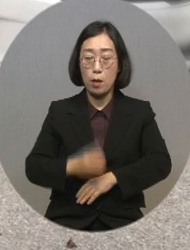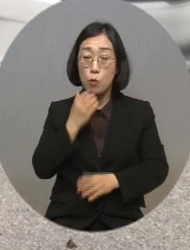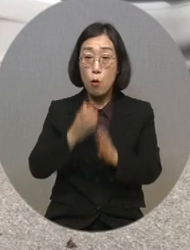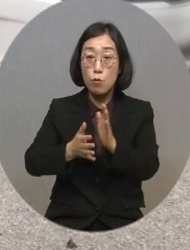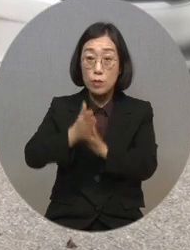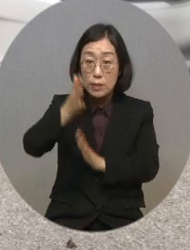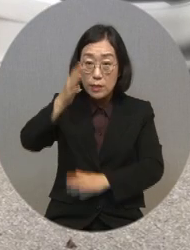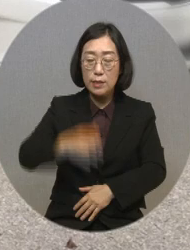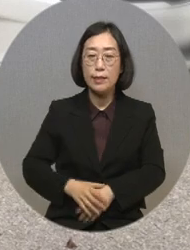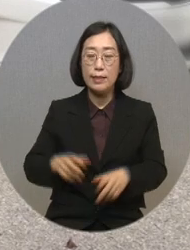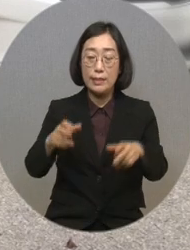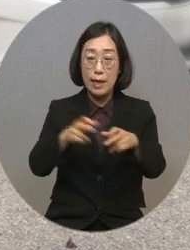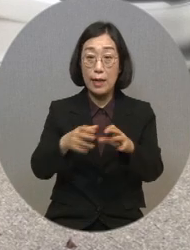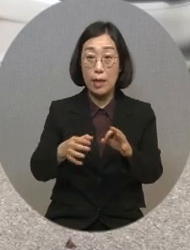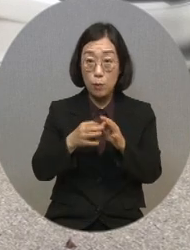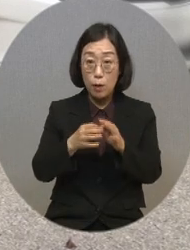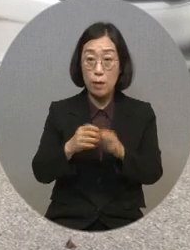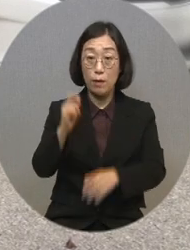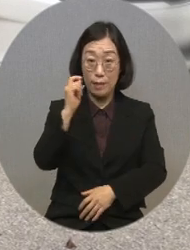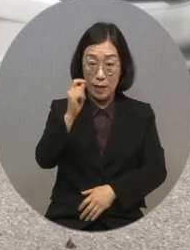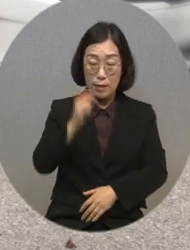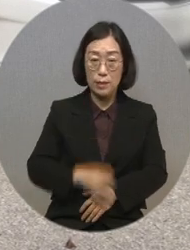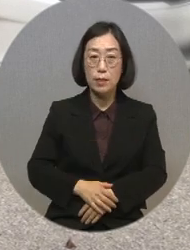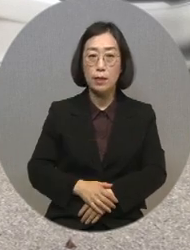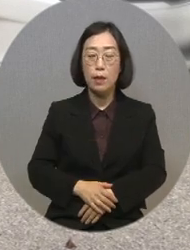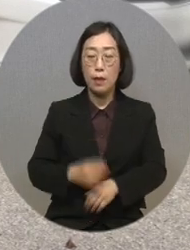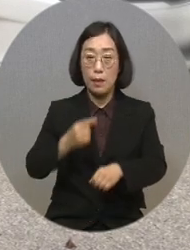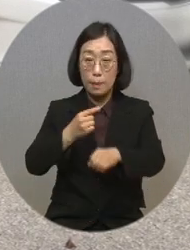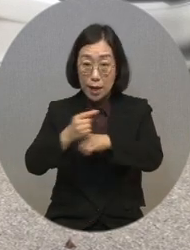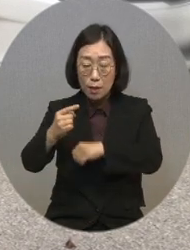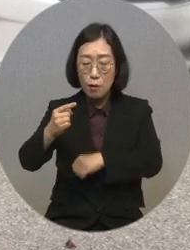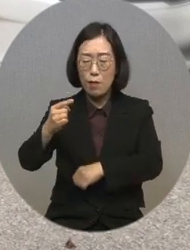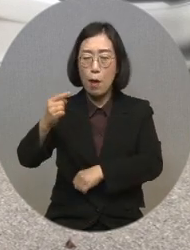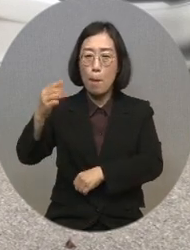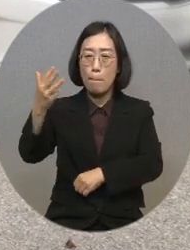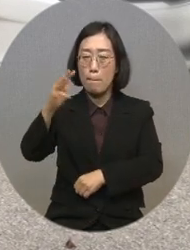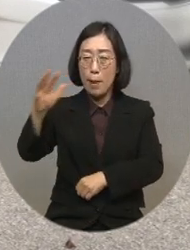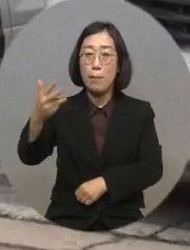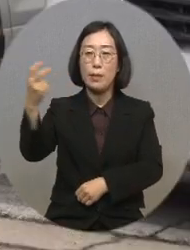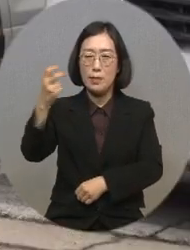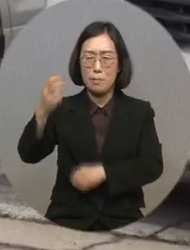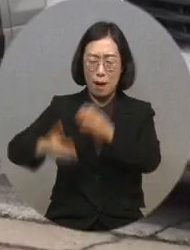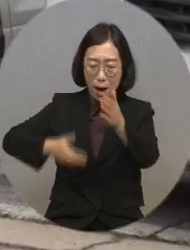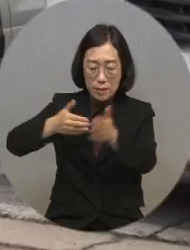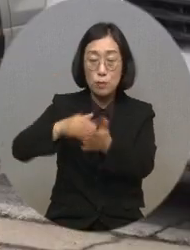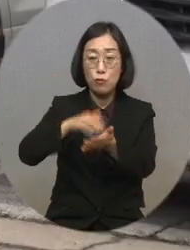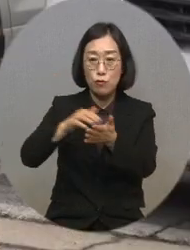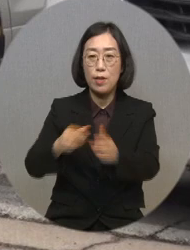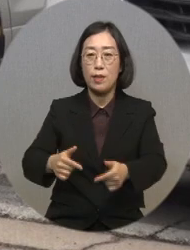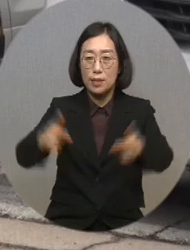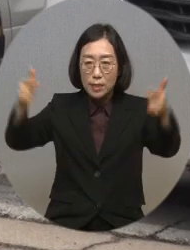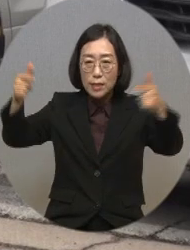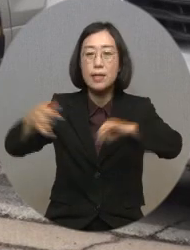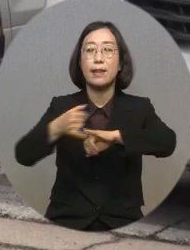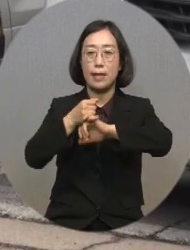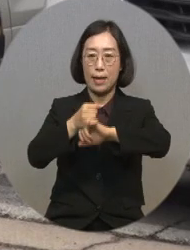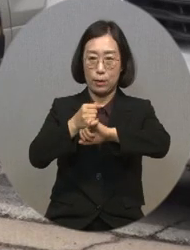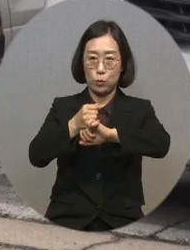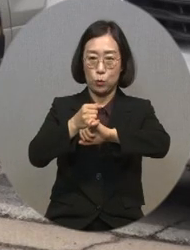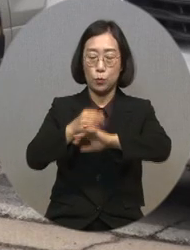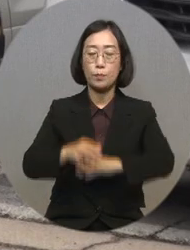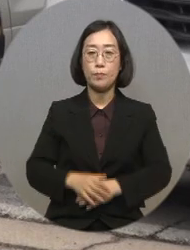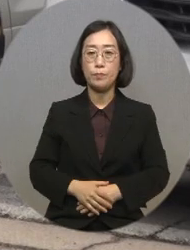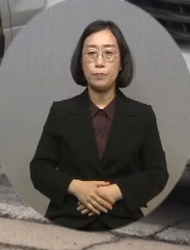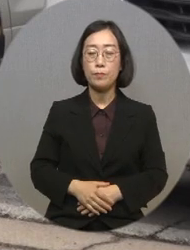콜택시를 올해말 70여 2대 내년 81은 대까지 확충하겠다고 약속했습니다 복지 T 뉴스